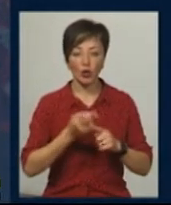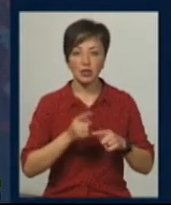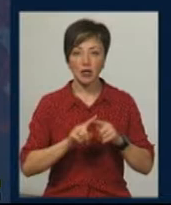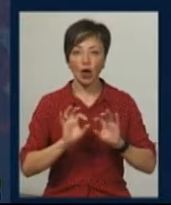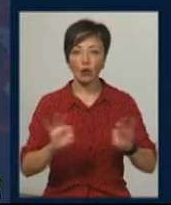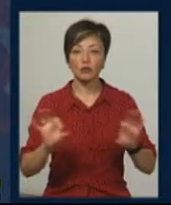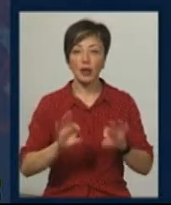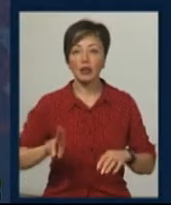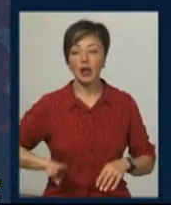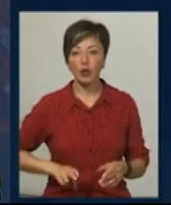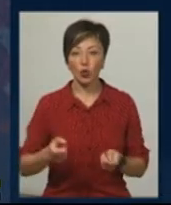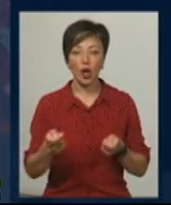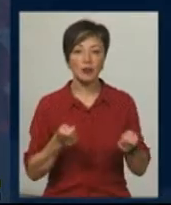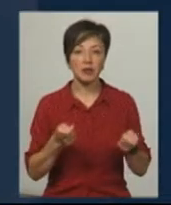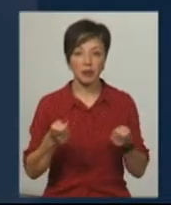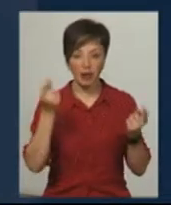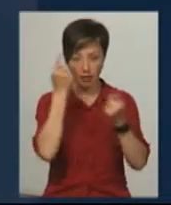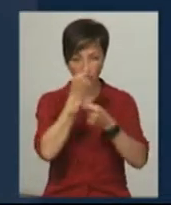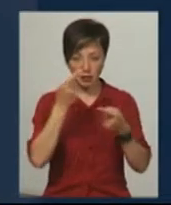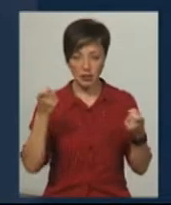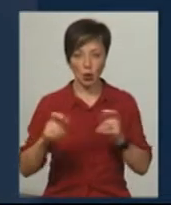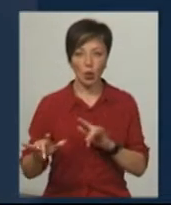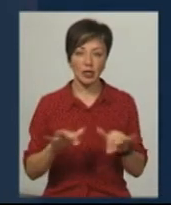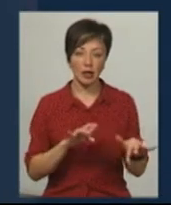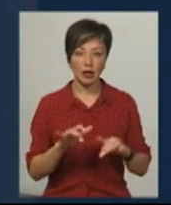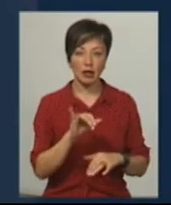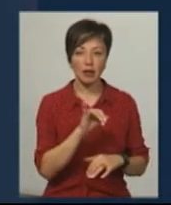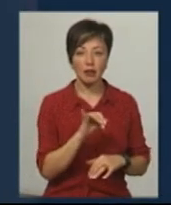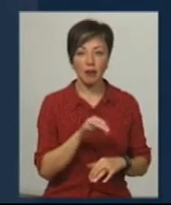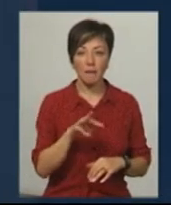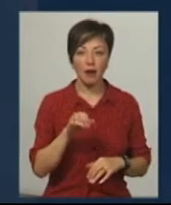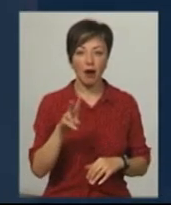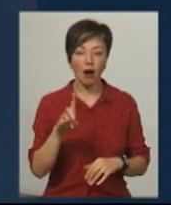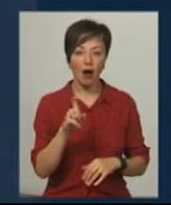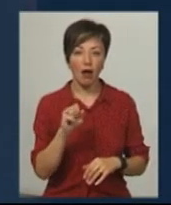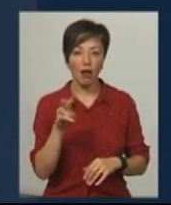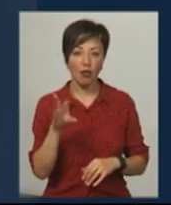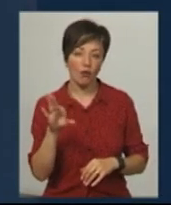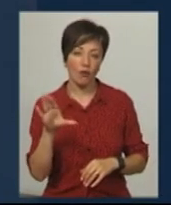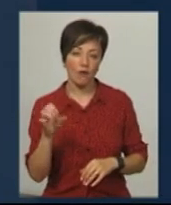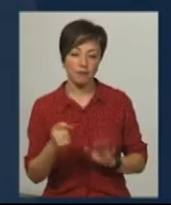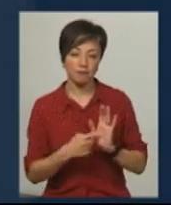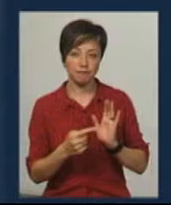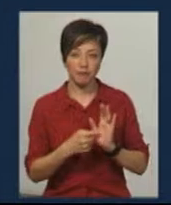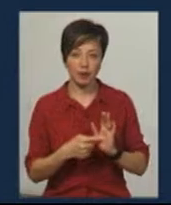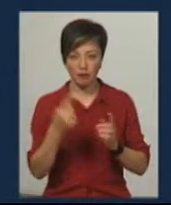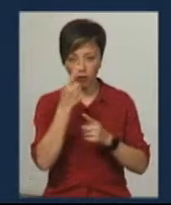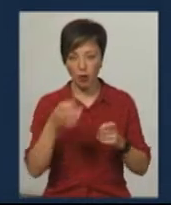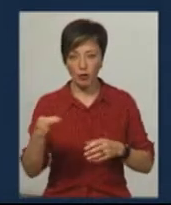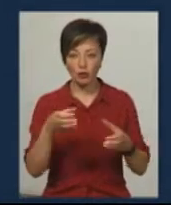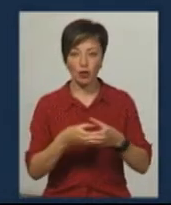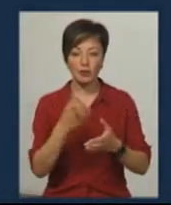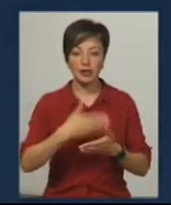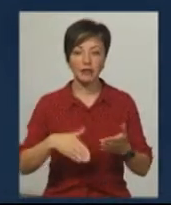Суспільному розповіла директорка департаменту інформаційної діяльності Інна Михайлова з посиланням на інформацію обласного штабу з